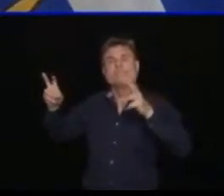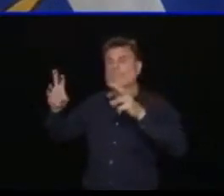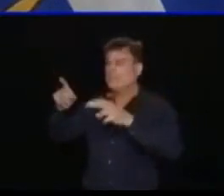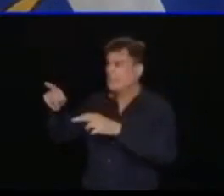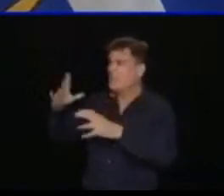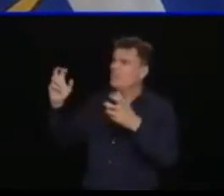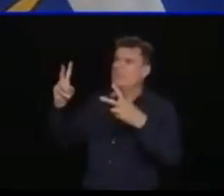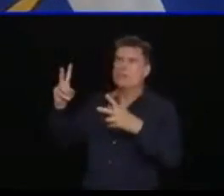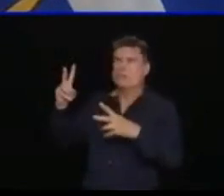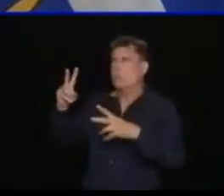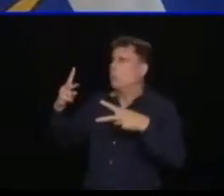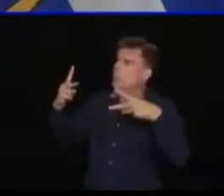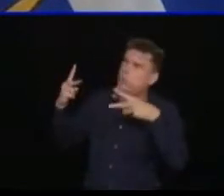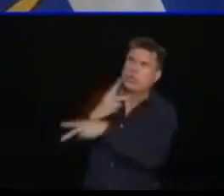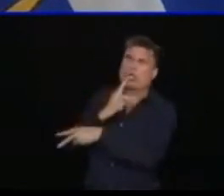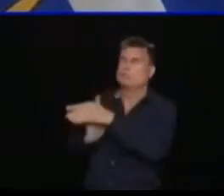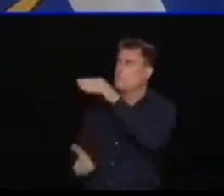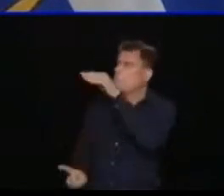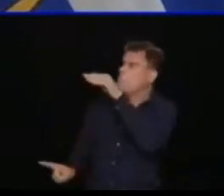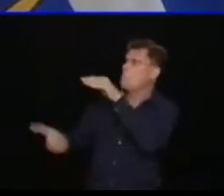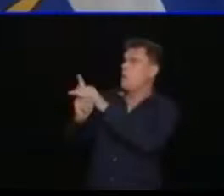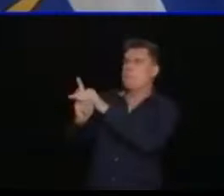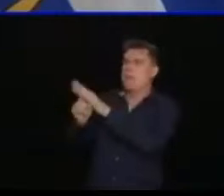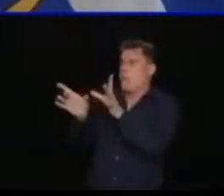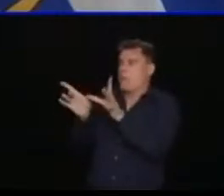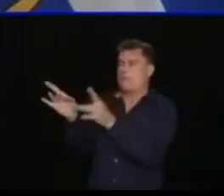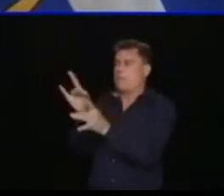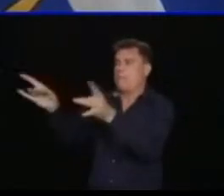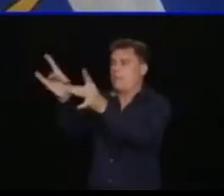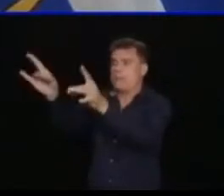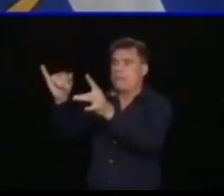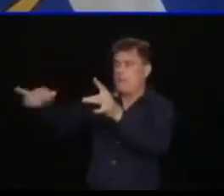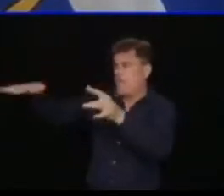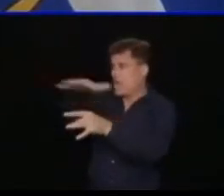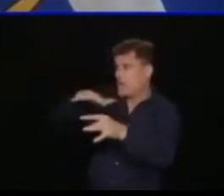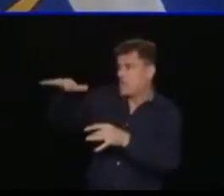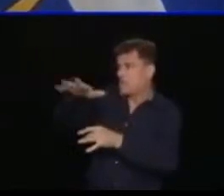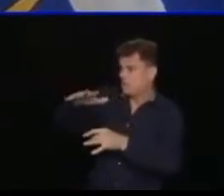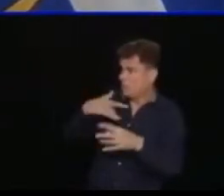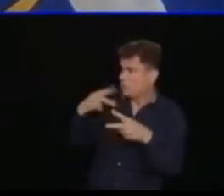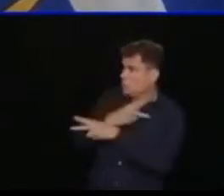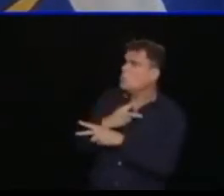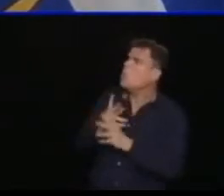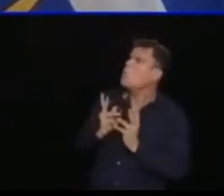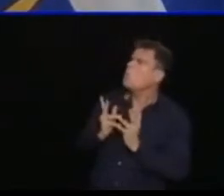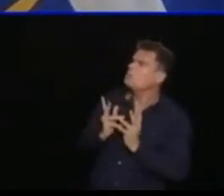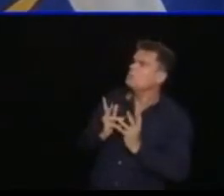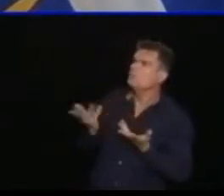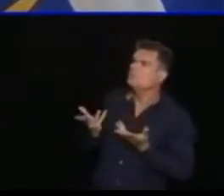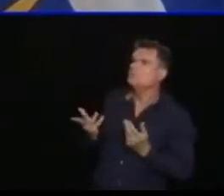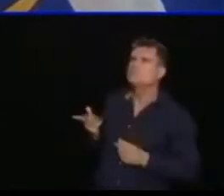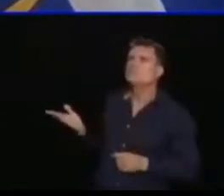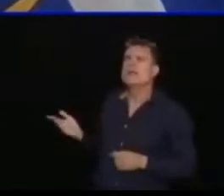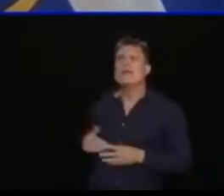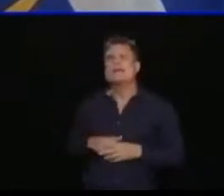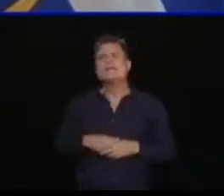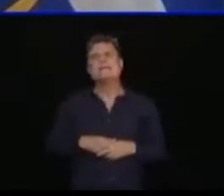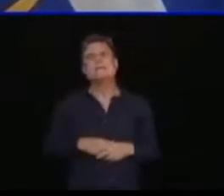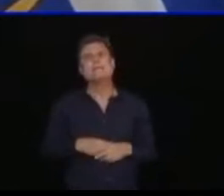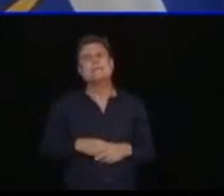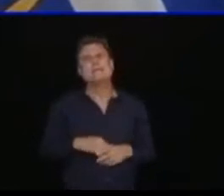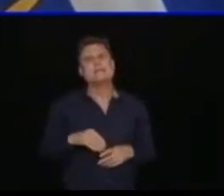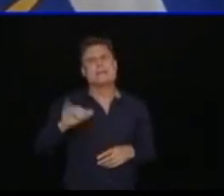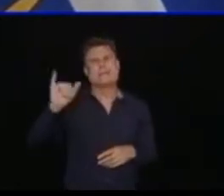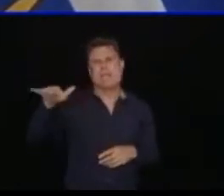说超级传播 one 者不是 generation. 这个是 And there's a number of reasons why that can happen. Someone can be very sick and have a lot